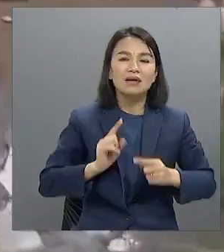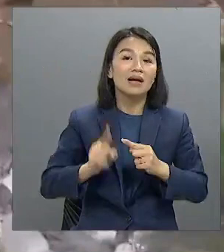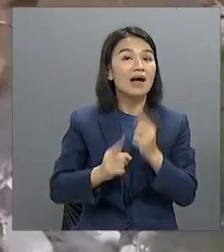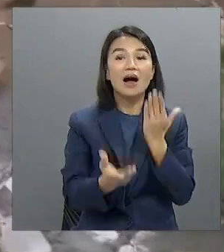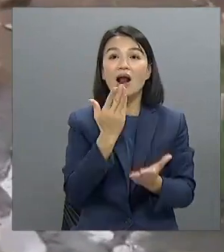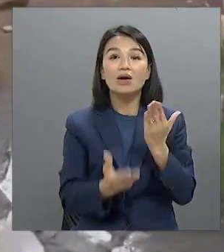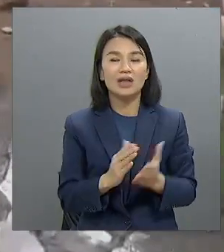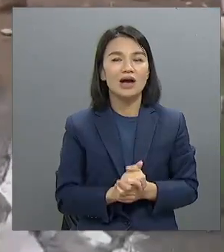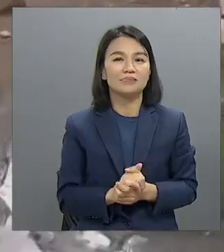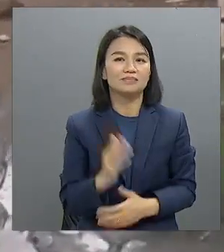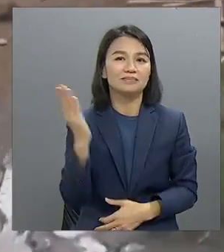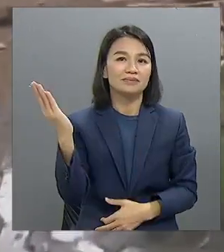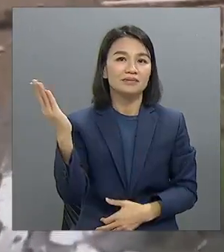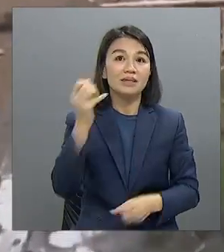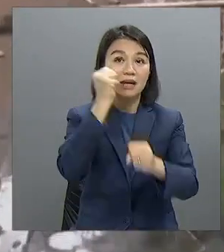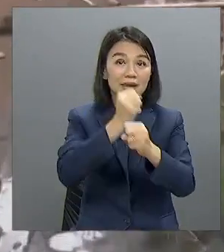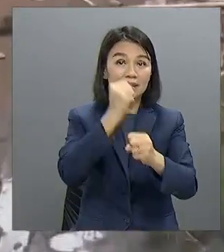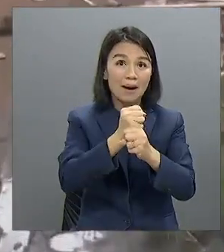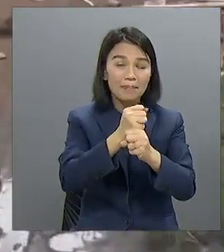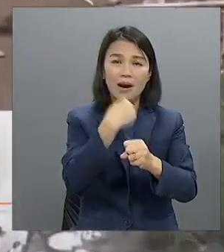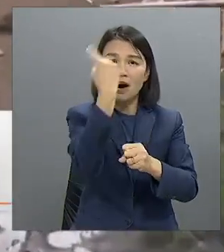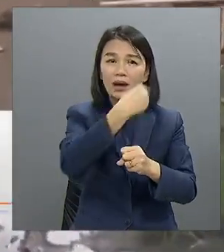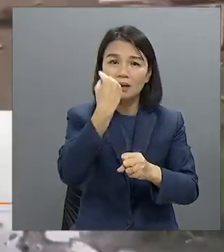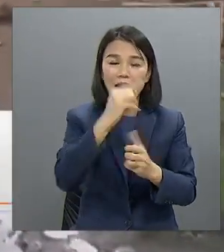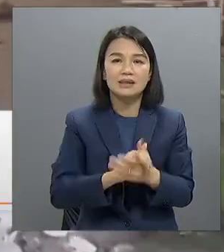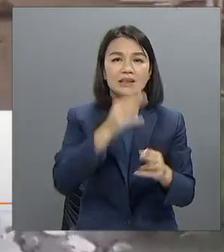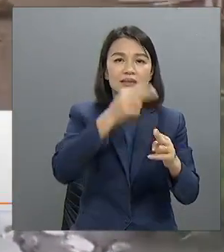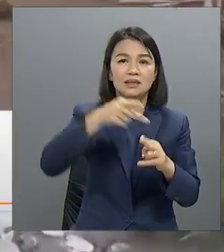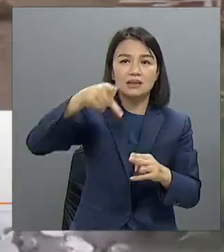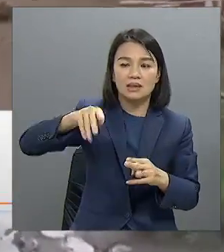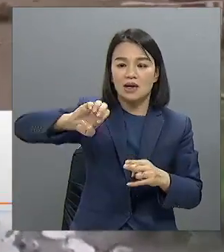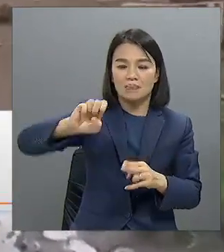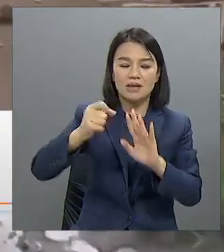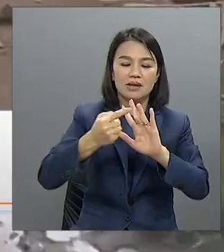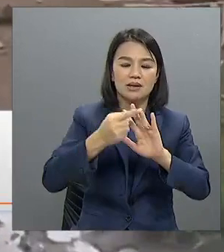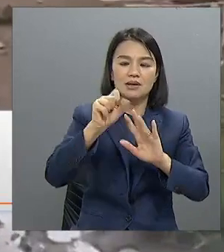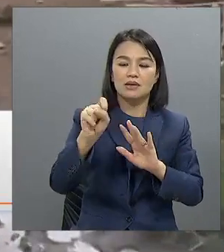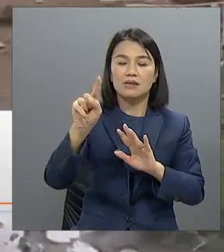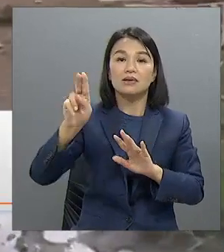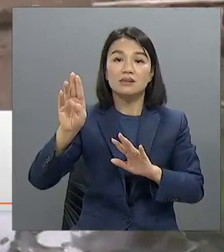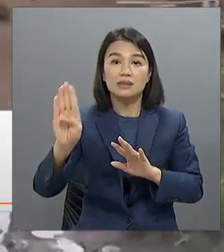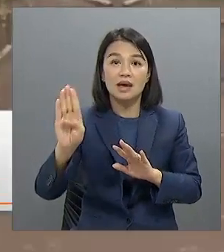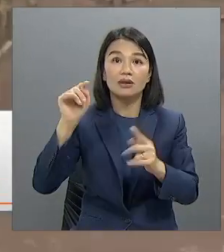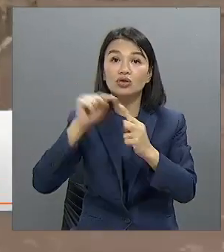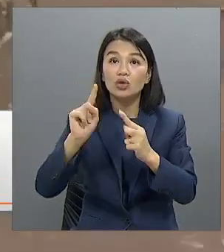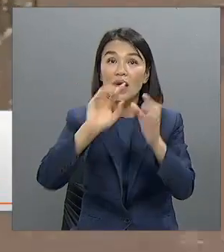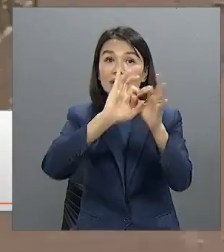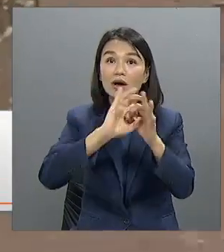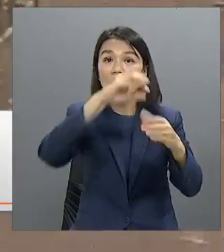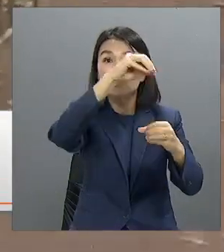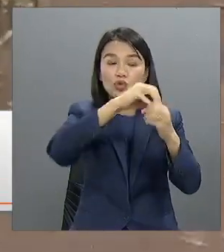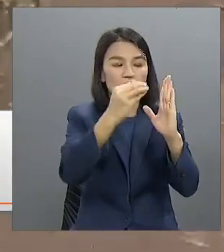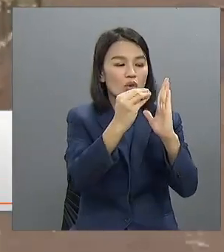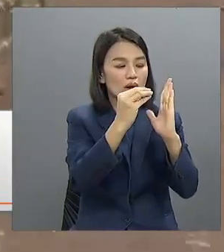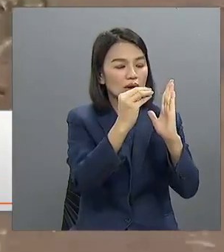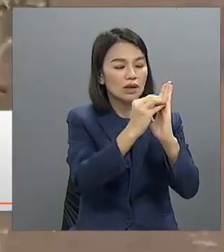ไผ่นี้เป็นผลงานของคุณพิเศษเพชรประดิษฐ์ชาวบ้านในตำบลท่าข้ามอำเภอชนแดนที่เพชรบูรณ์หันมาทำกระท่อมขายหลังจ